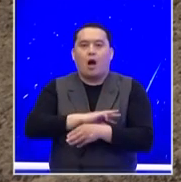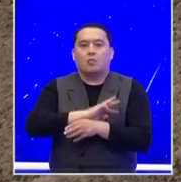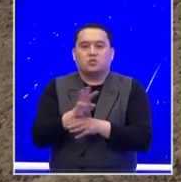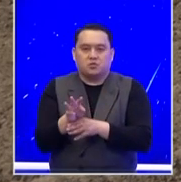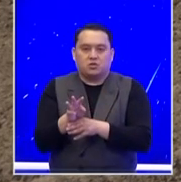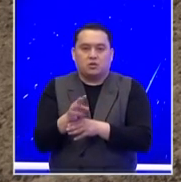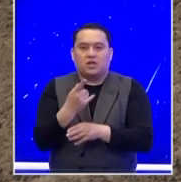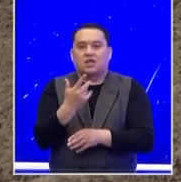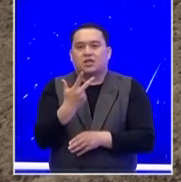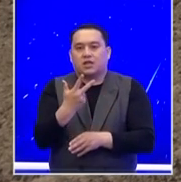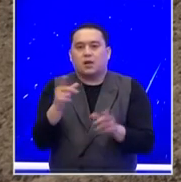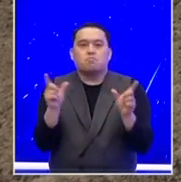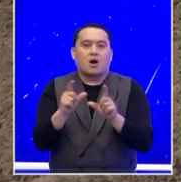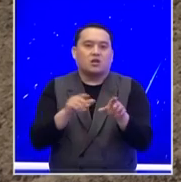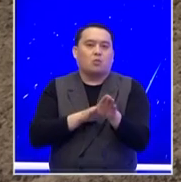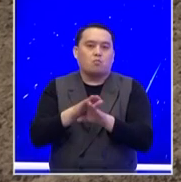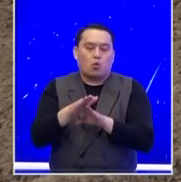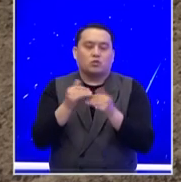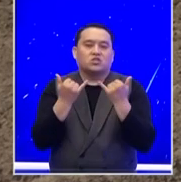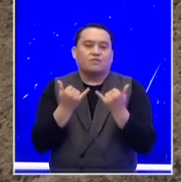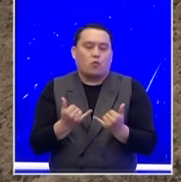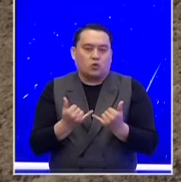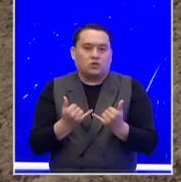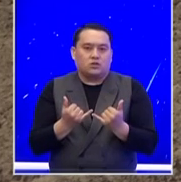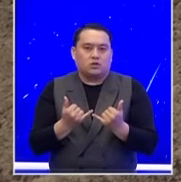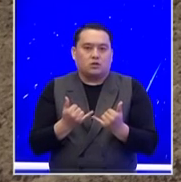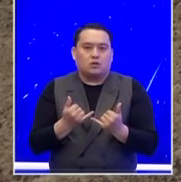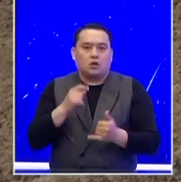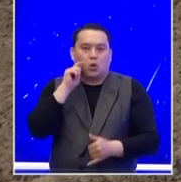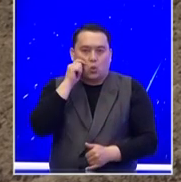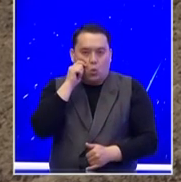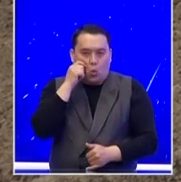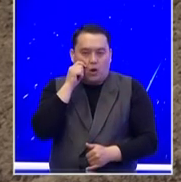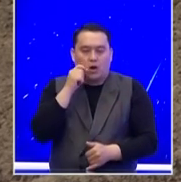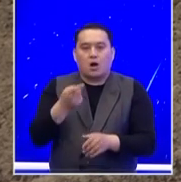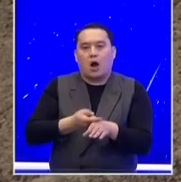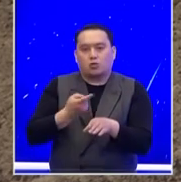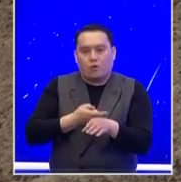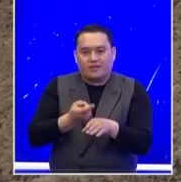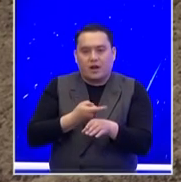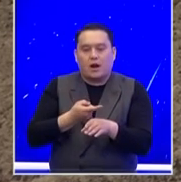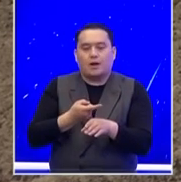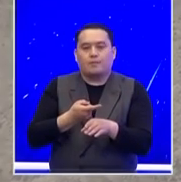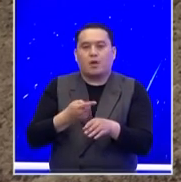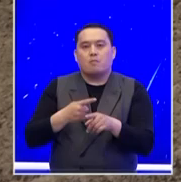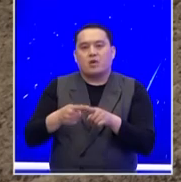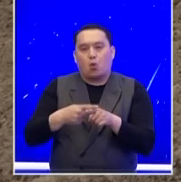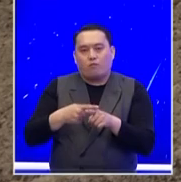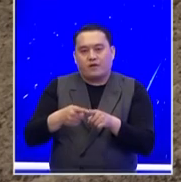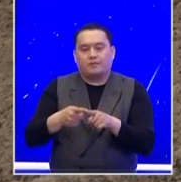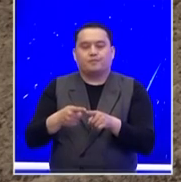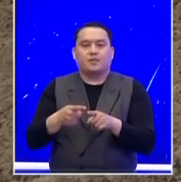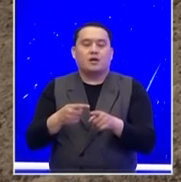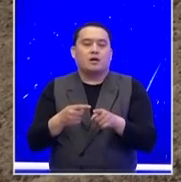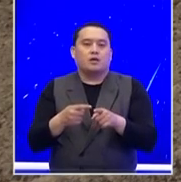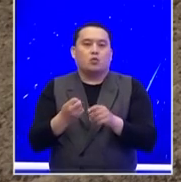обеспечили 3 магазина полный на сегодняшний день луком, картофелем, а также морковью. У нас